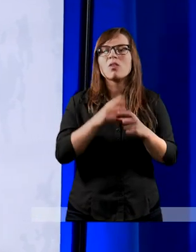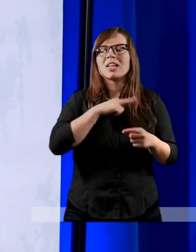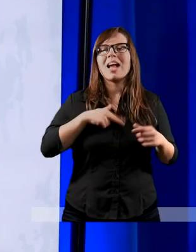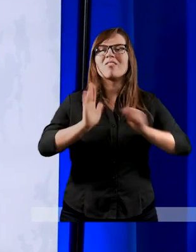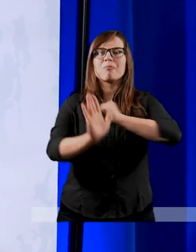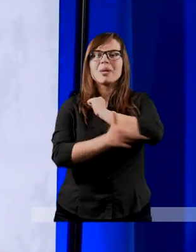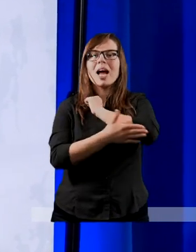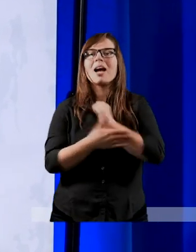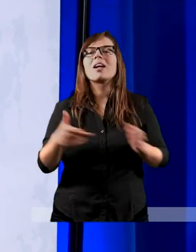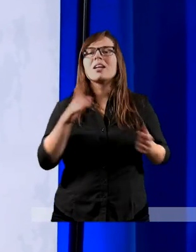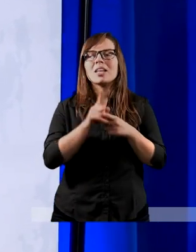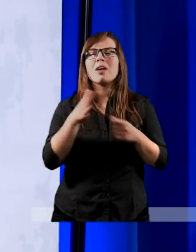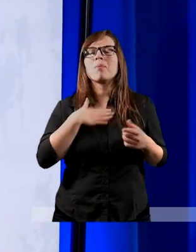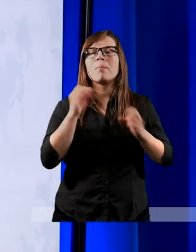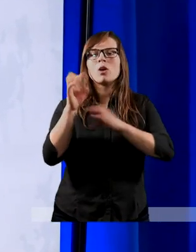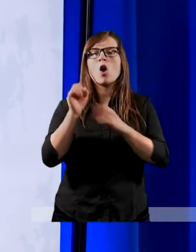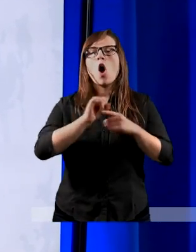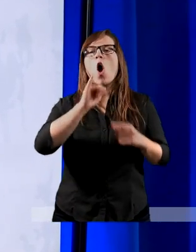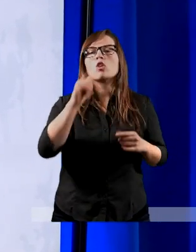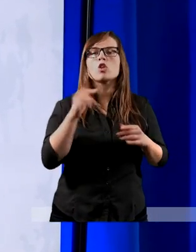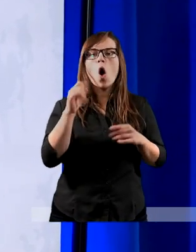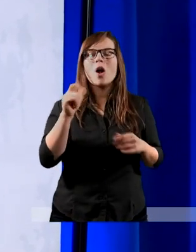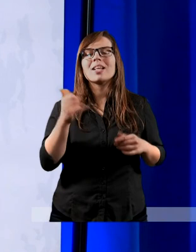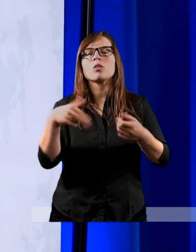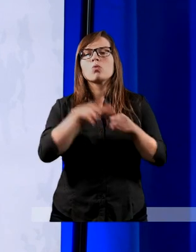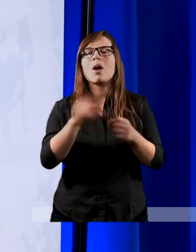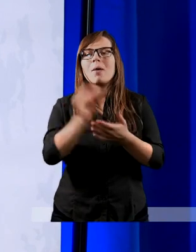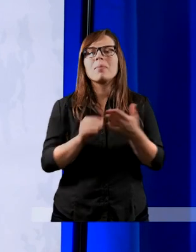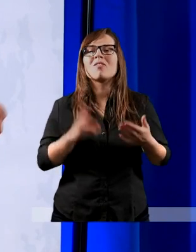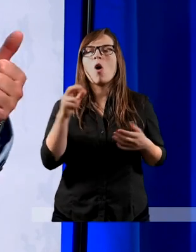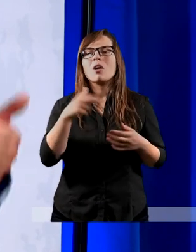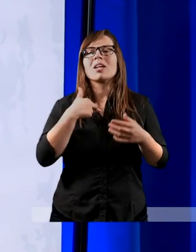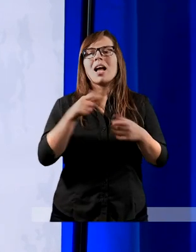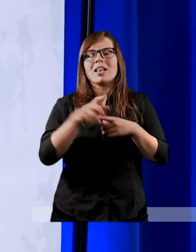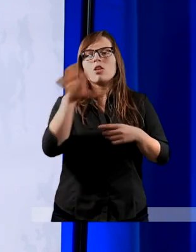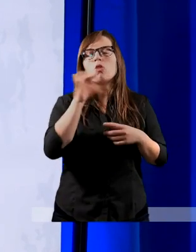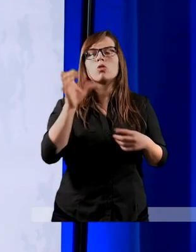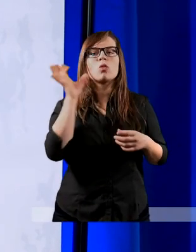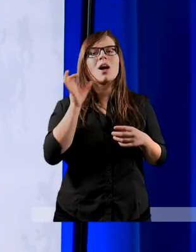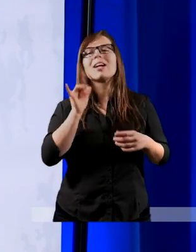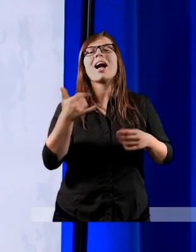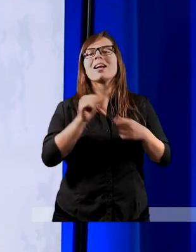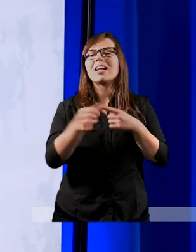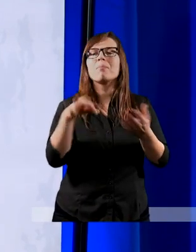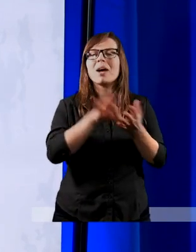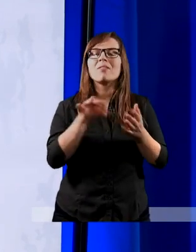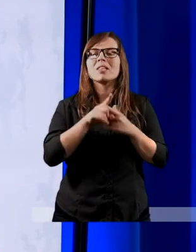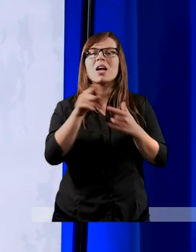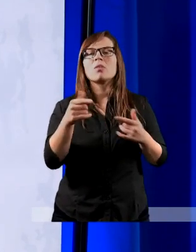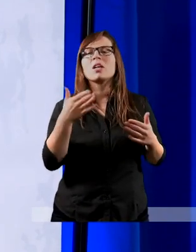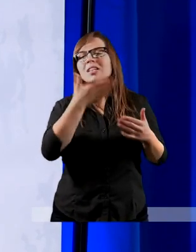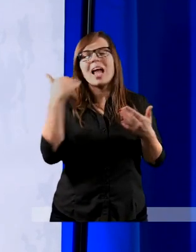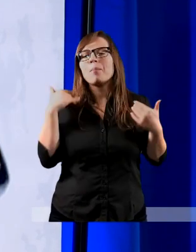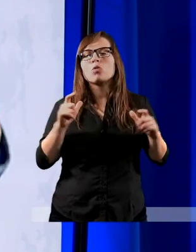nas wspiera. Mam też informację od Joli, która pisze: Wojtku, ja też oglądam i słucham. Jestem pewna, że moja kontuzja kolana to